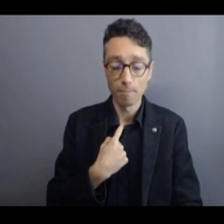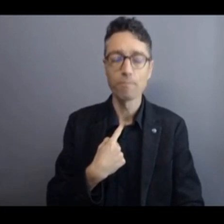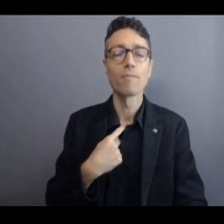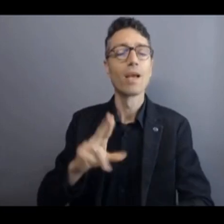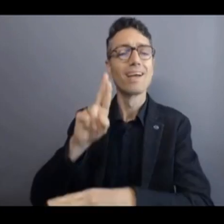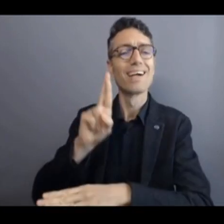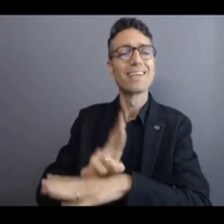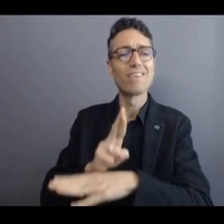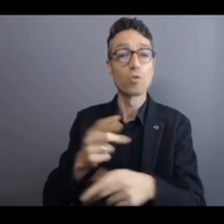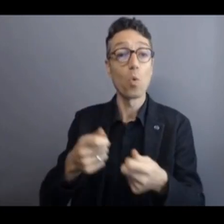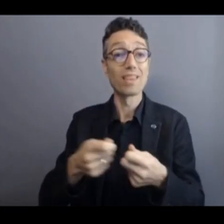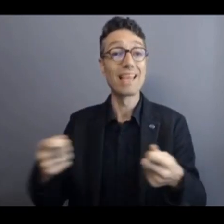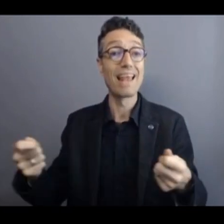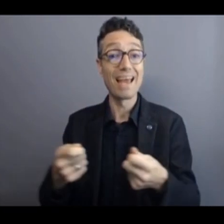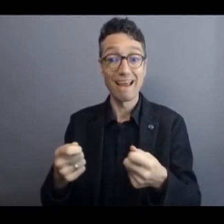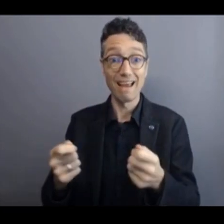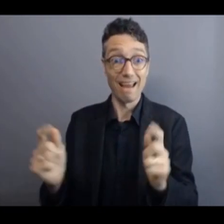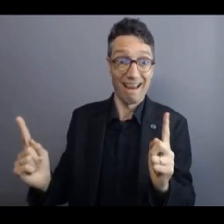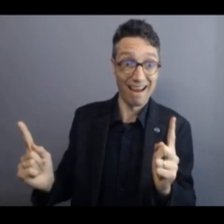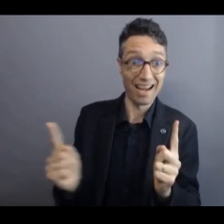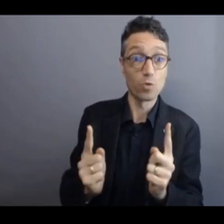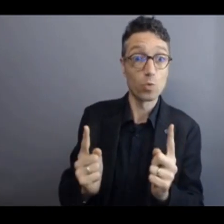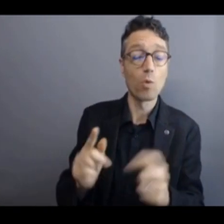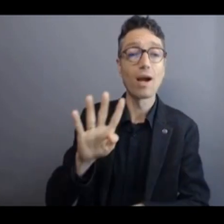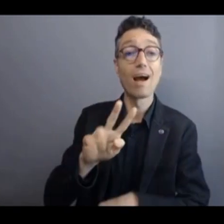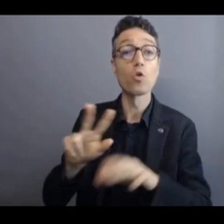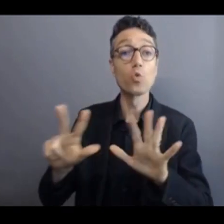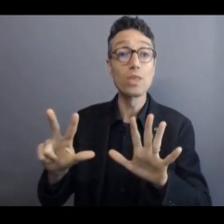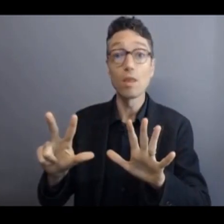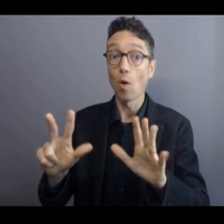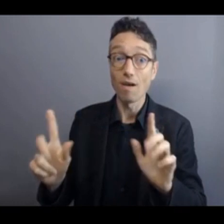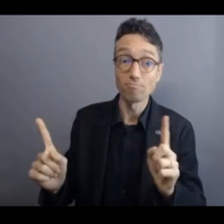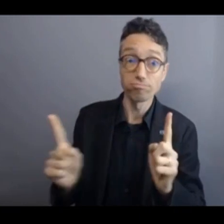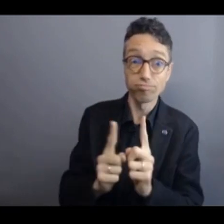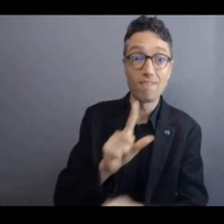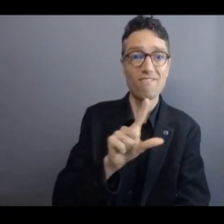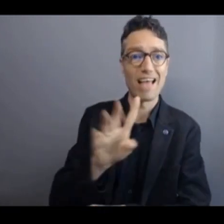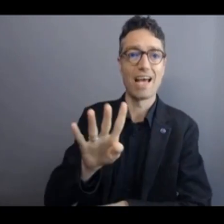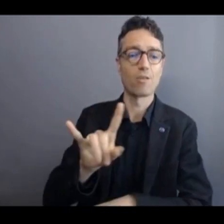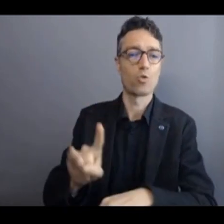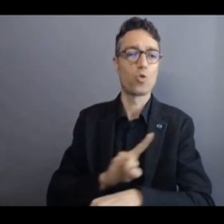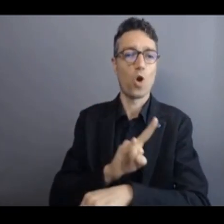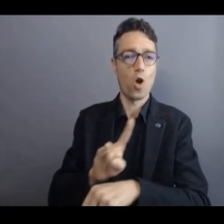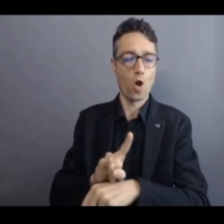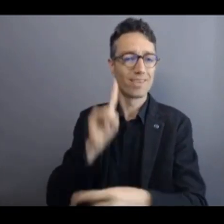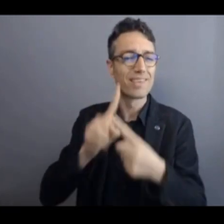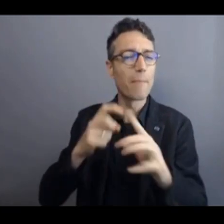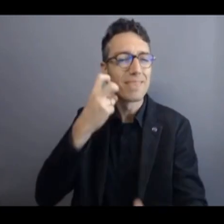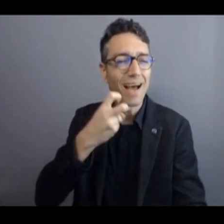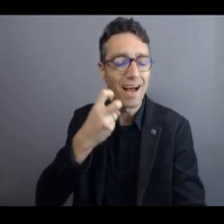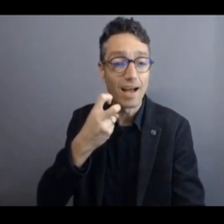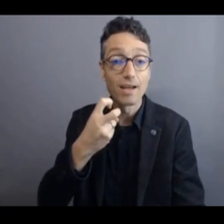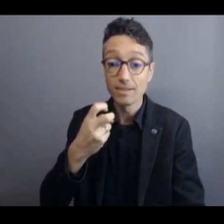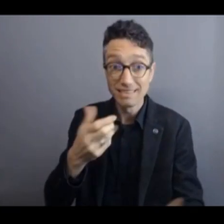dans le réseau ferroviaire. Mais ça, c'est pour l'ensemble de l'Europe. C'est pas juste une petite action qu'on aura faite au niveau de